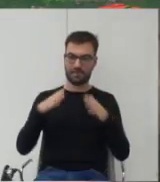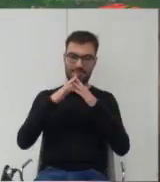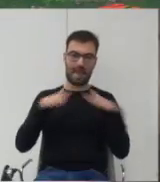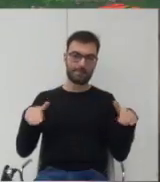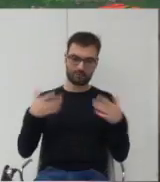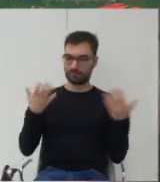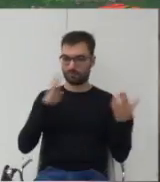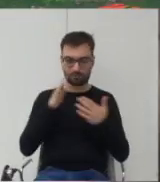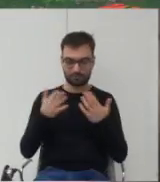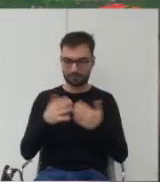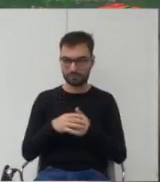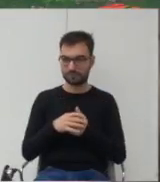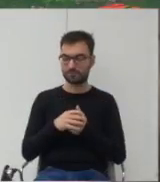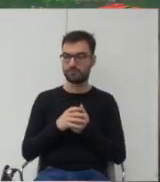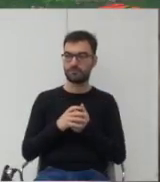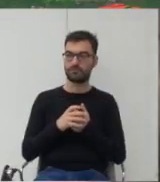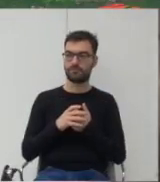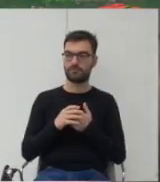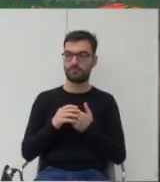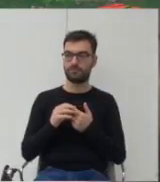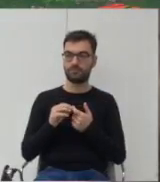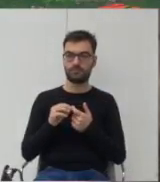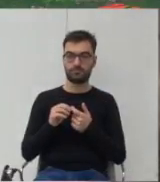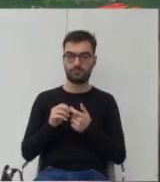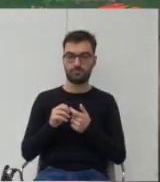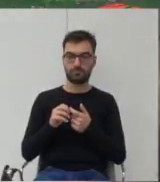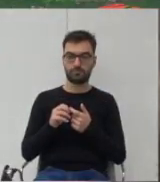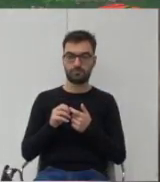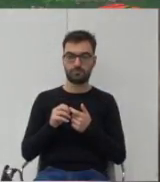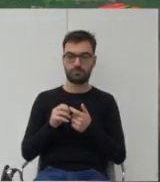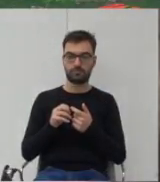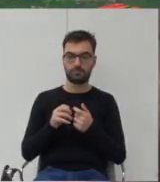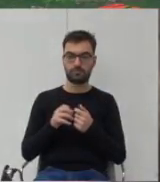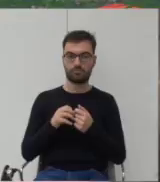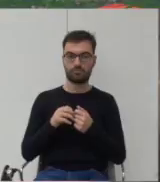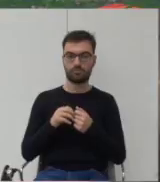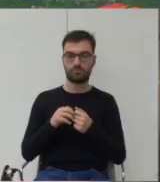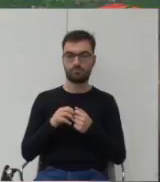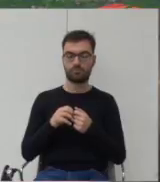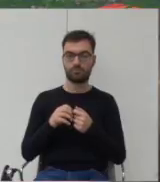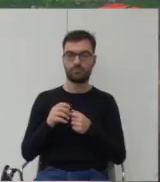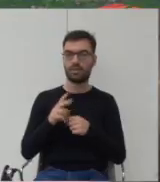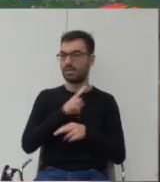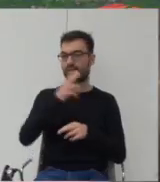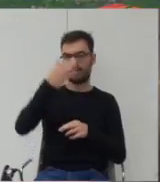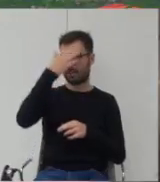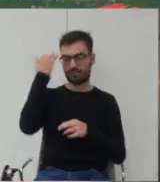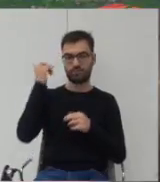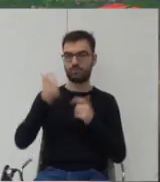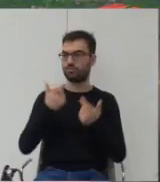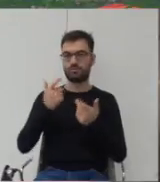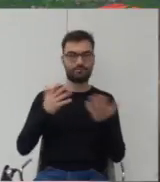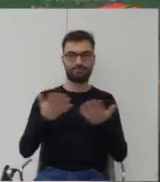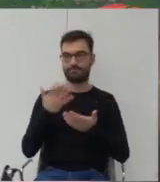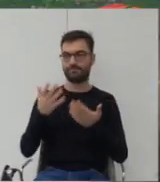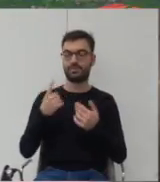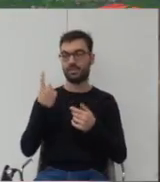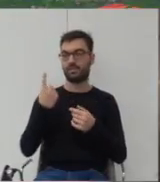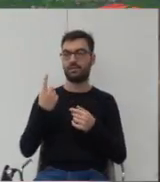urządzonym z takim stanowisku swoim pod wiatką. I nikt nie wiedział, jakby co